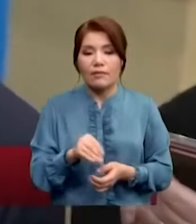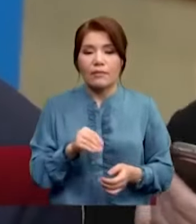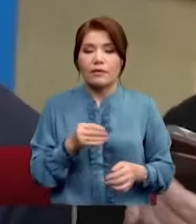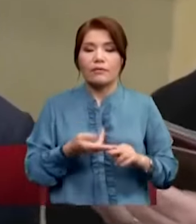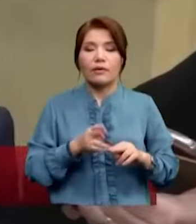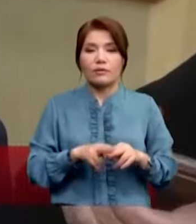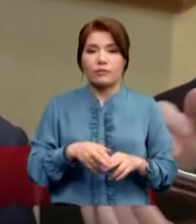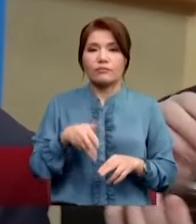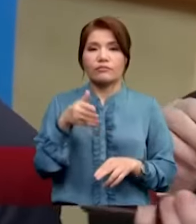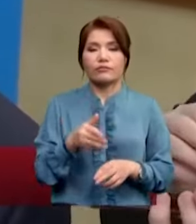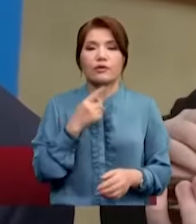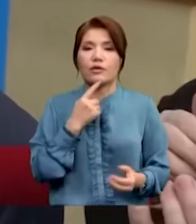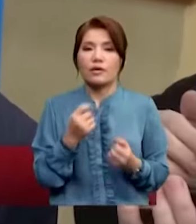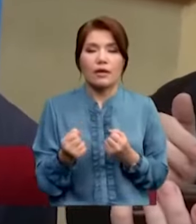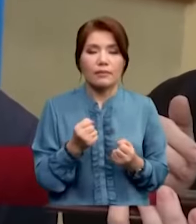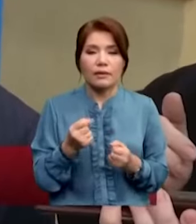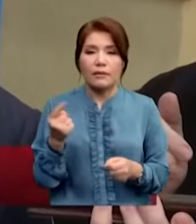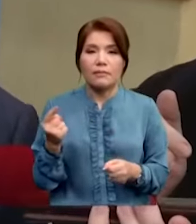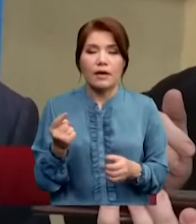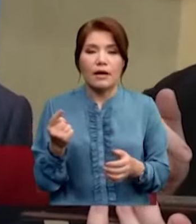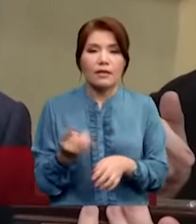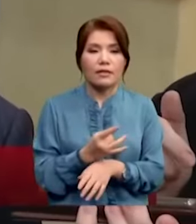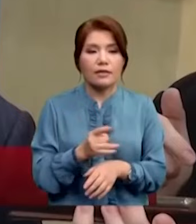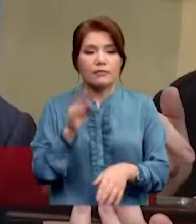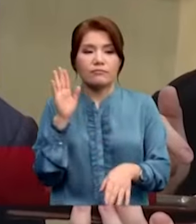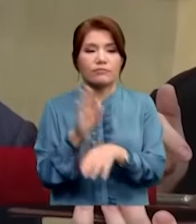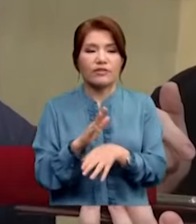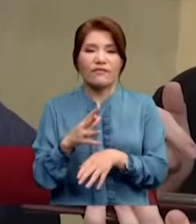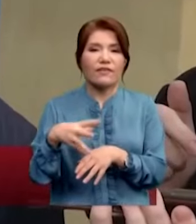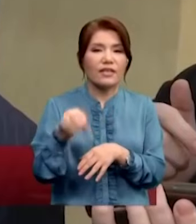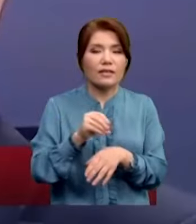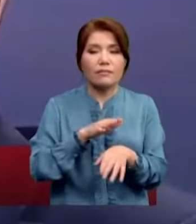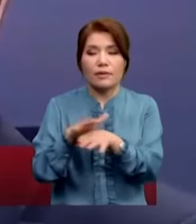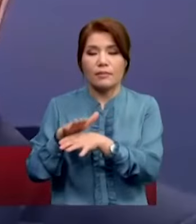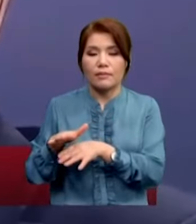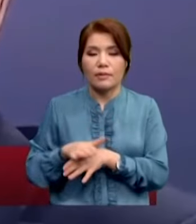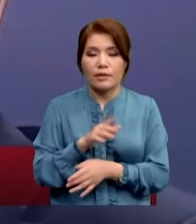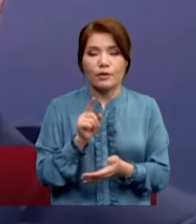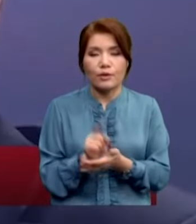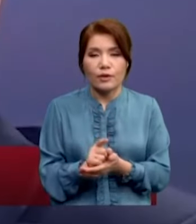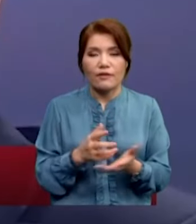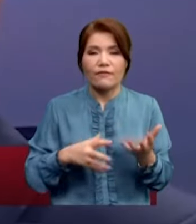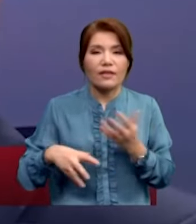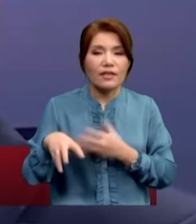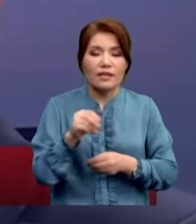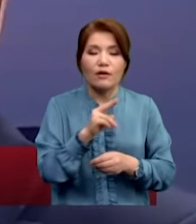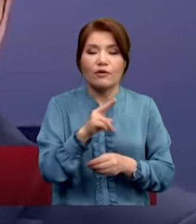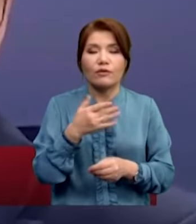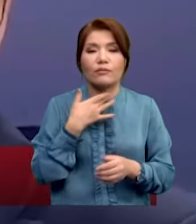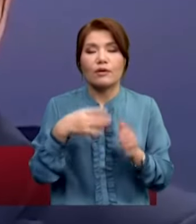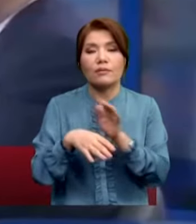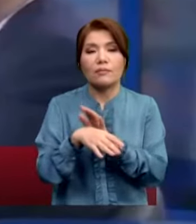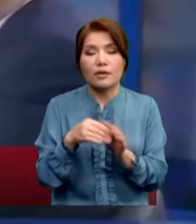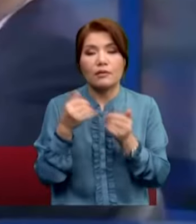железная рука, которая кратко одним предложением даст команду, и все поняли, побежали выполнять. Буквально все из тех, кто проголосовал